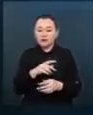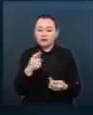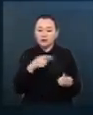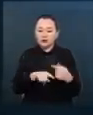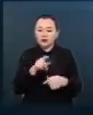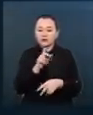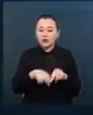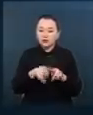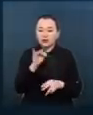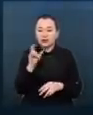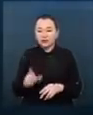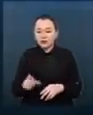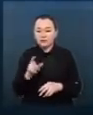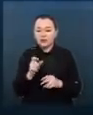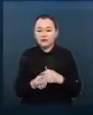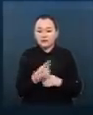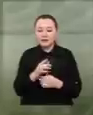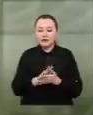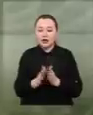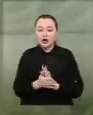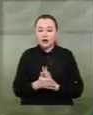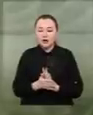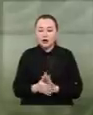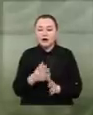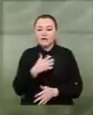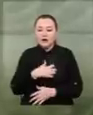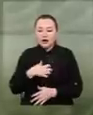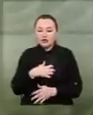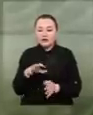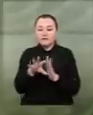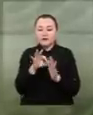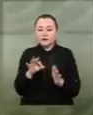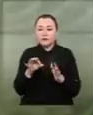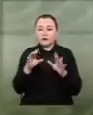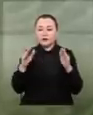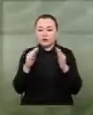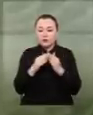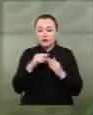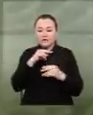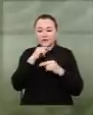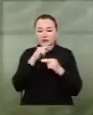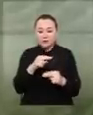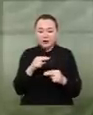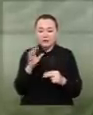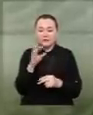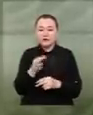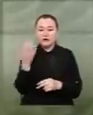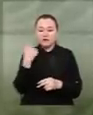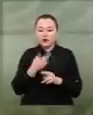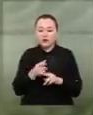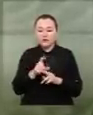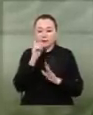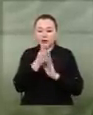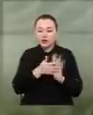между застройщиком и клиентом, является договор. Важно, как при выборе объекта недвижимости обращать внимание. У нас уже давно нету этого